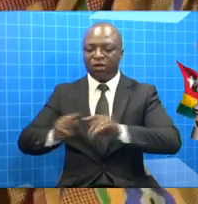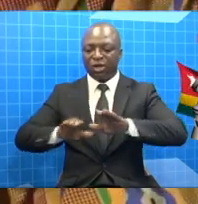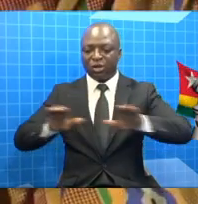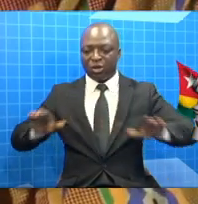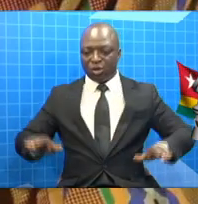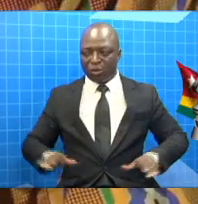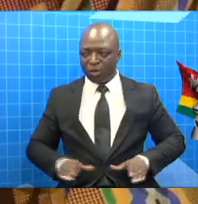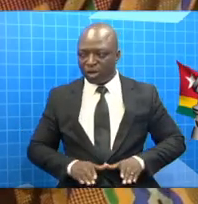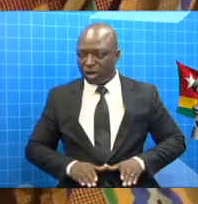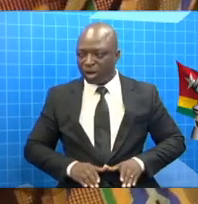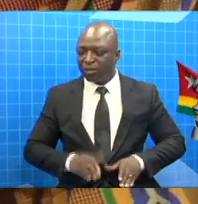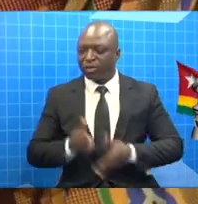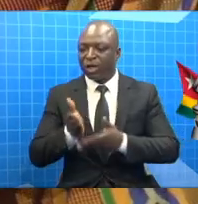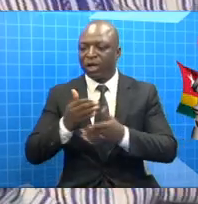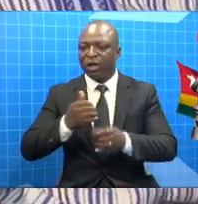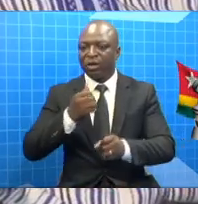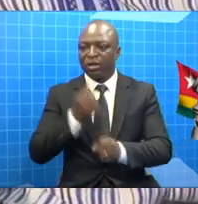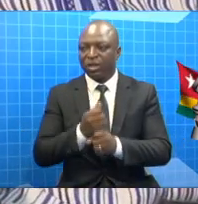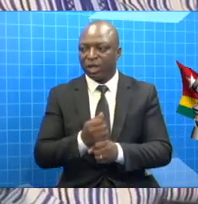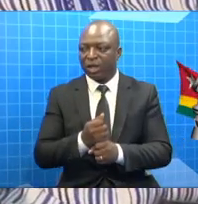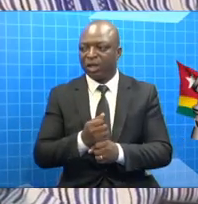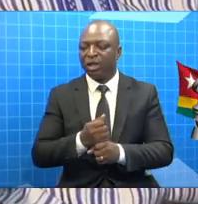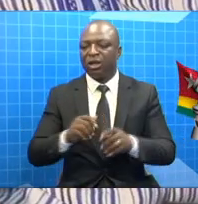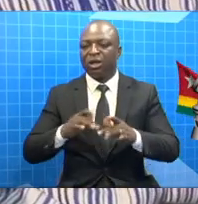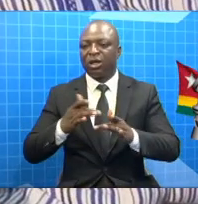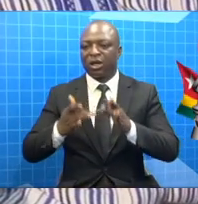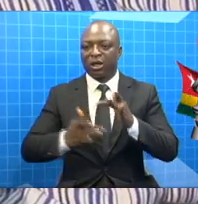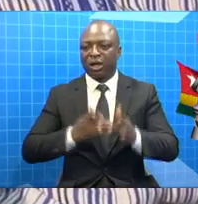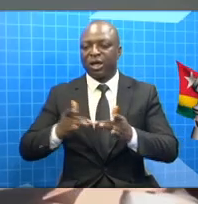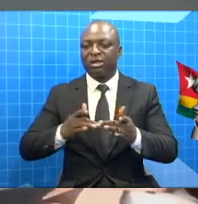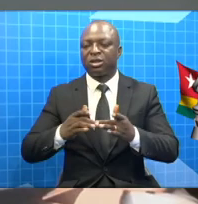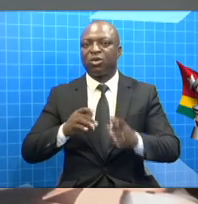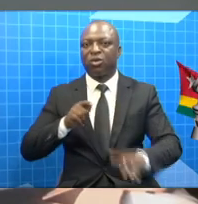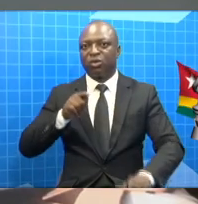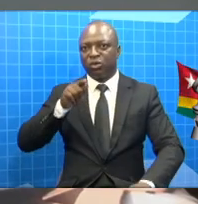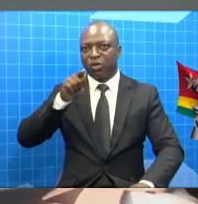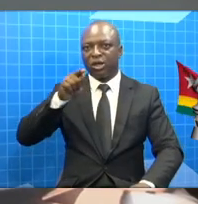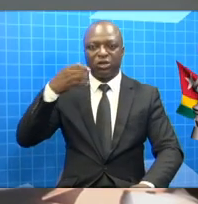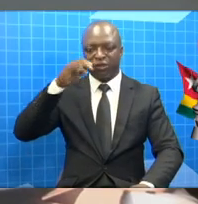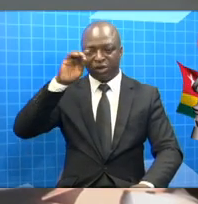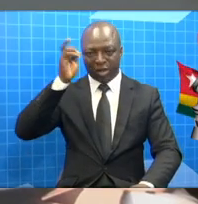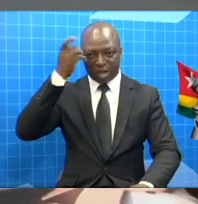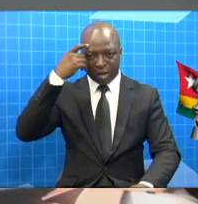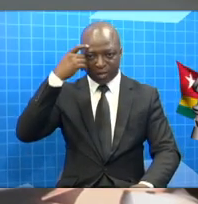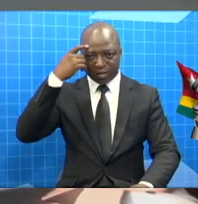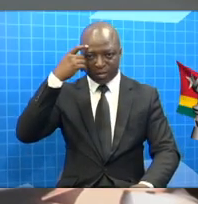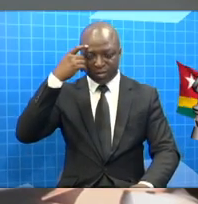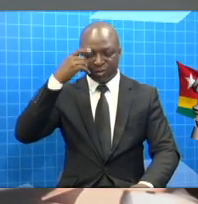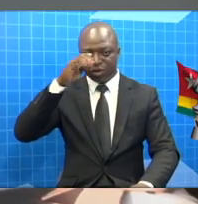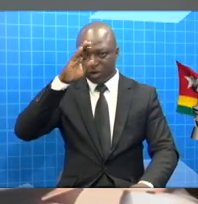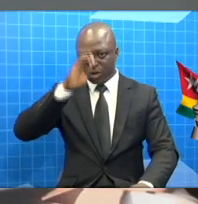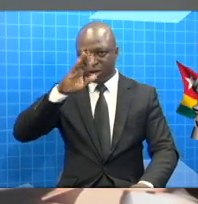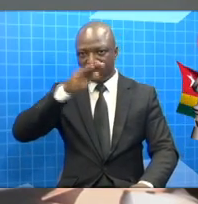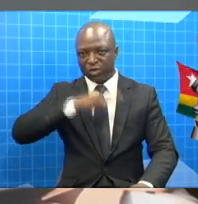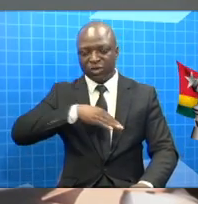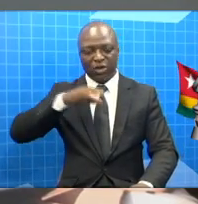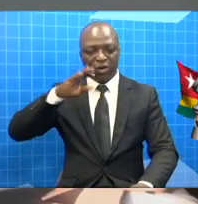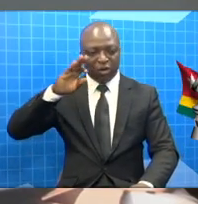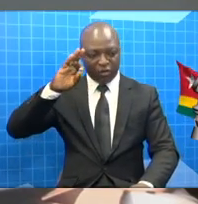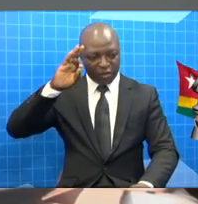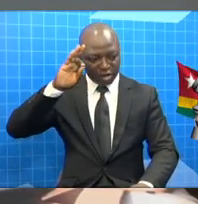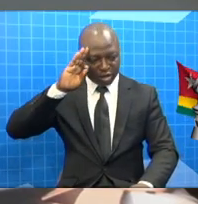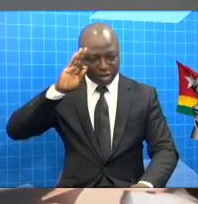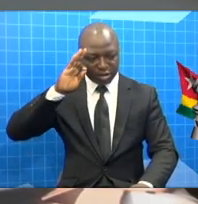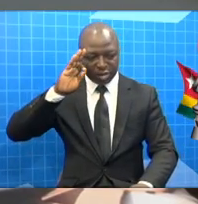communautés. En quelques années, grâce au doigté du chef de l'État, son Excellence M. Faure